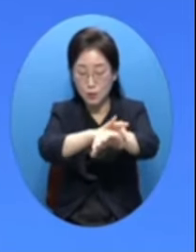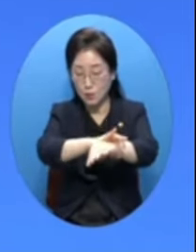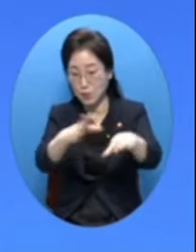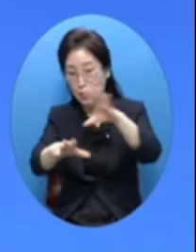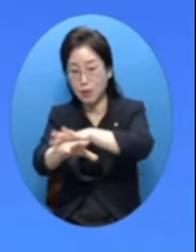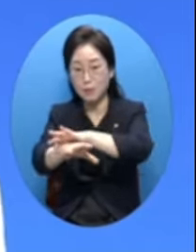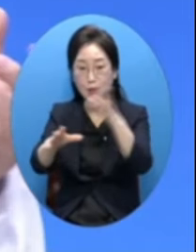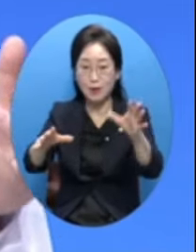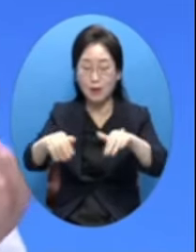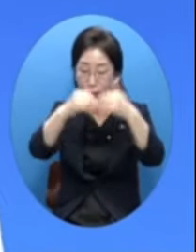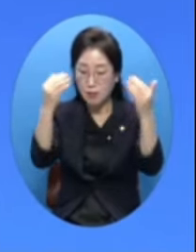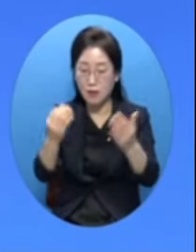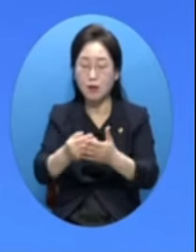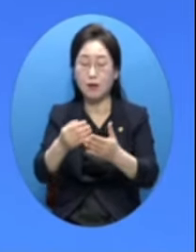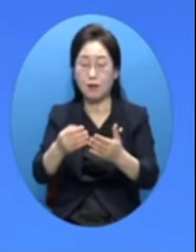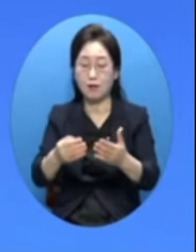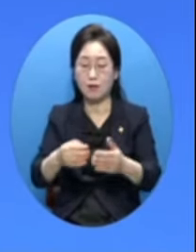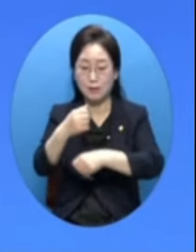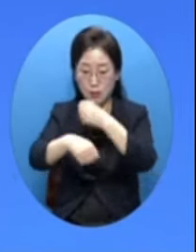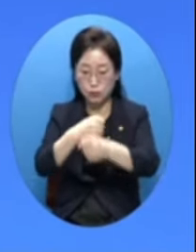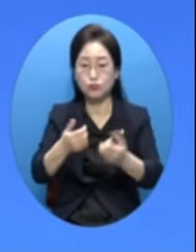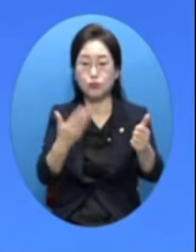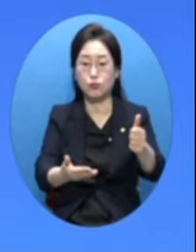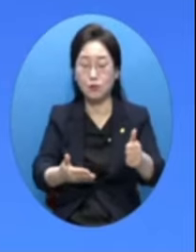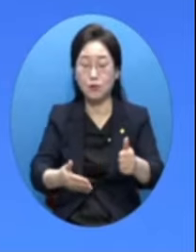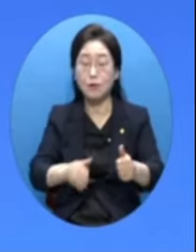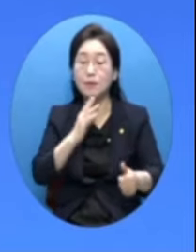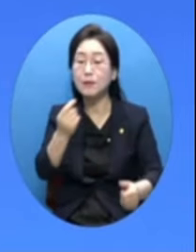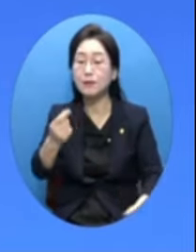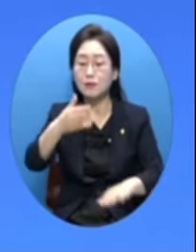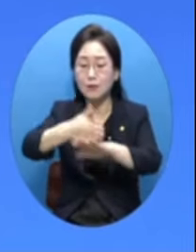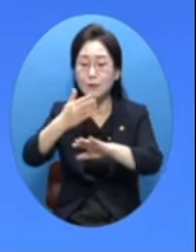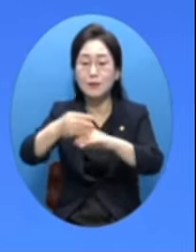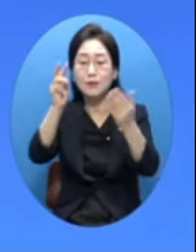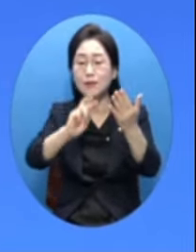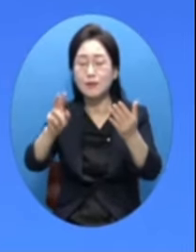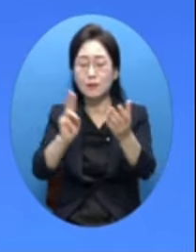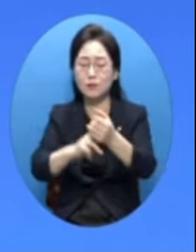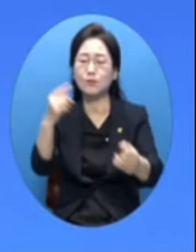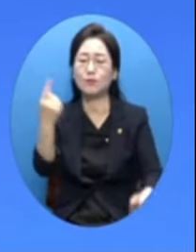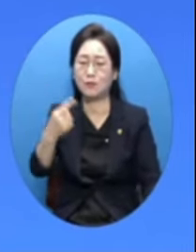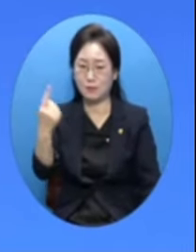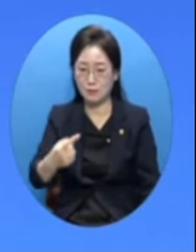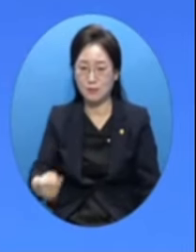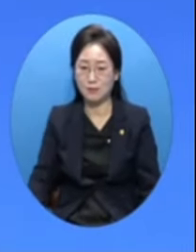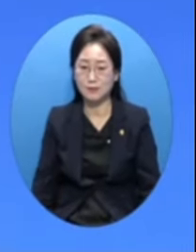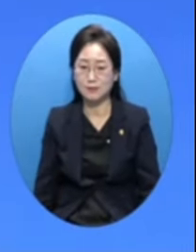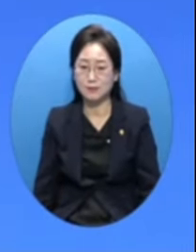모든 것을 다 풀어주셨습니다. 그렇습니다. 감사와 찬양은 이 같은 기적을 가져오는 것입니다.